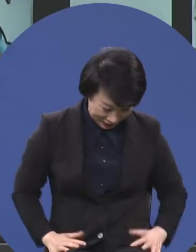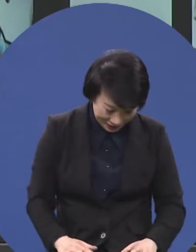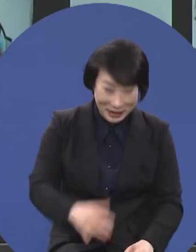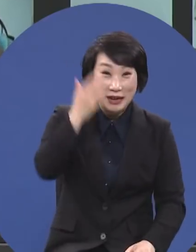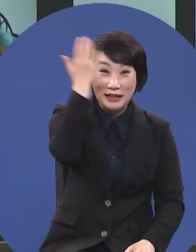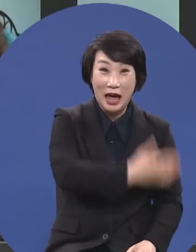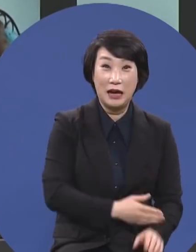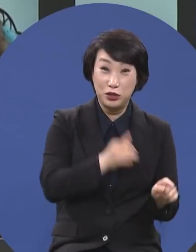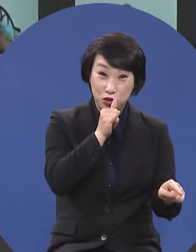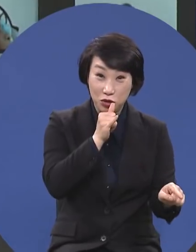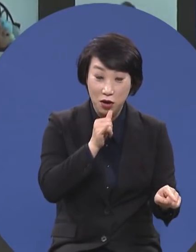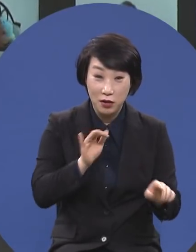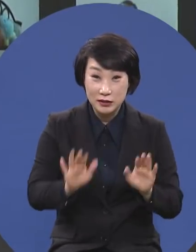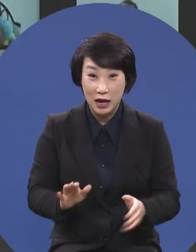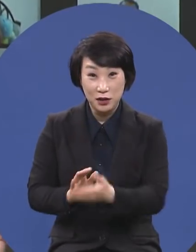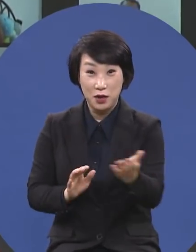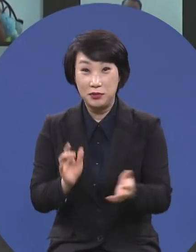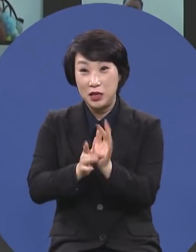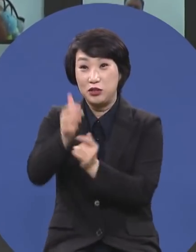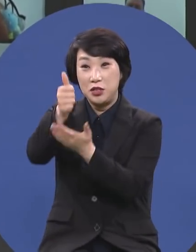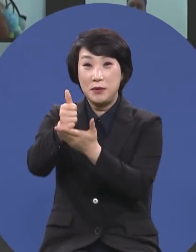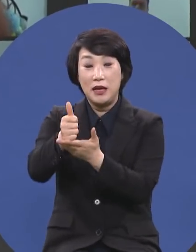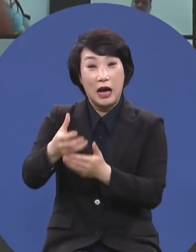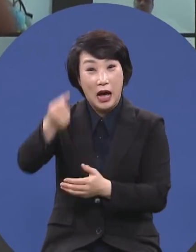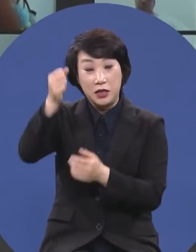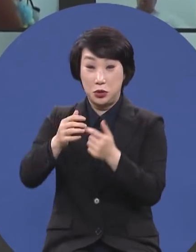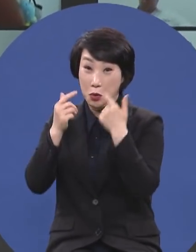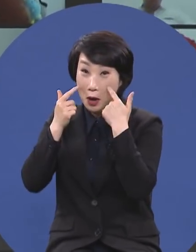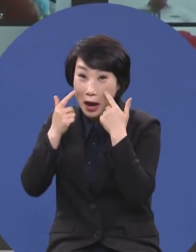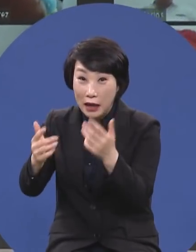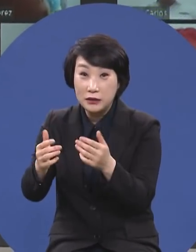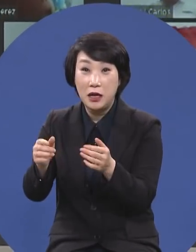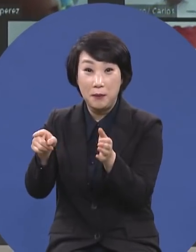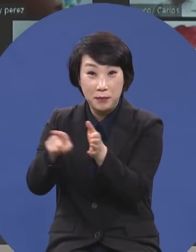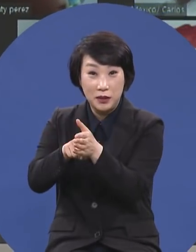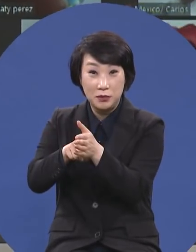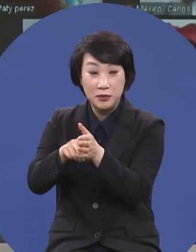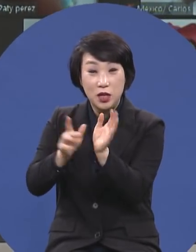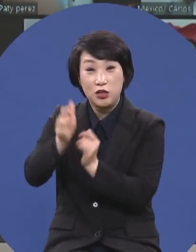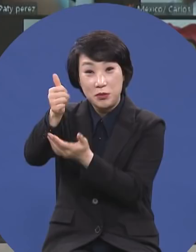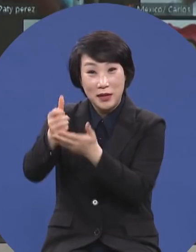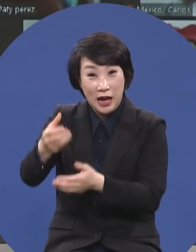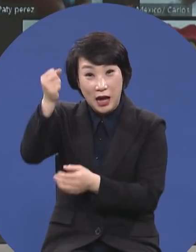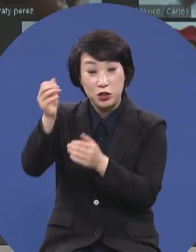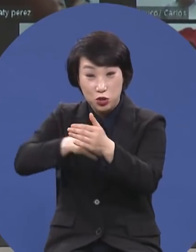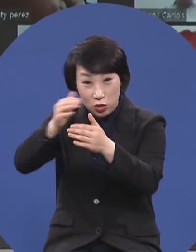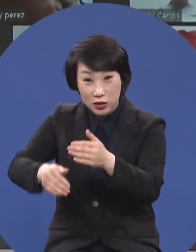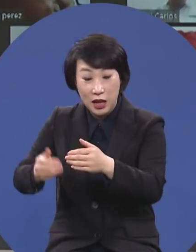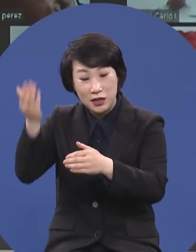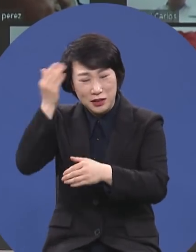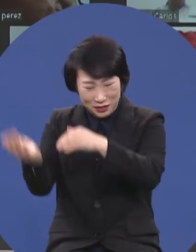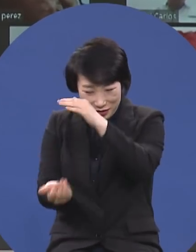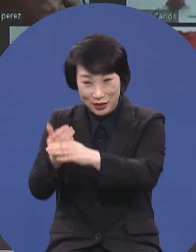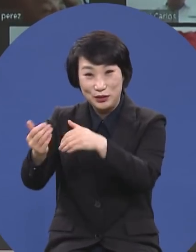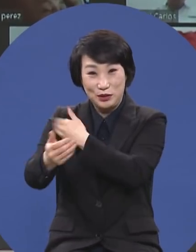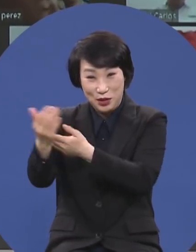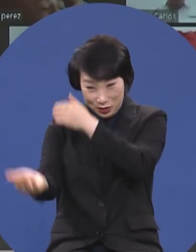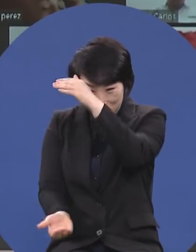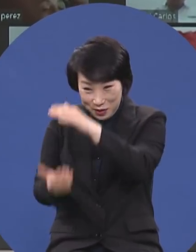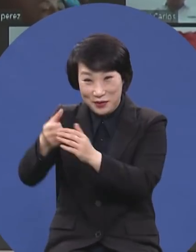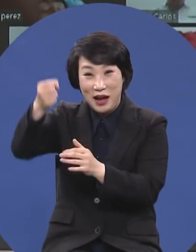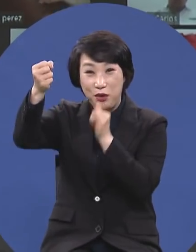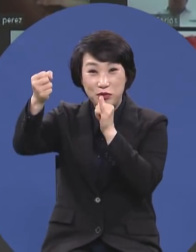할 수 있는 예수님이 가진 확신과 예수님이 가진 절대적